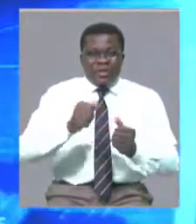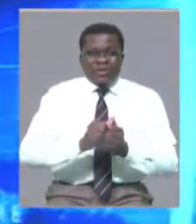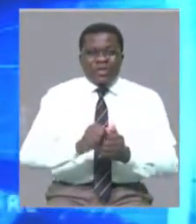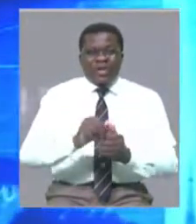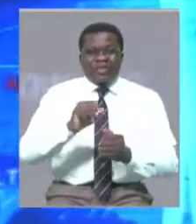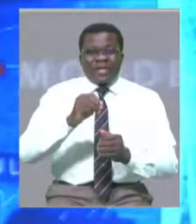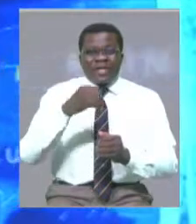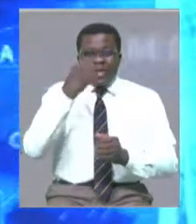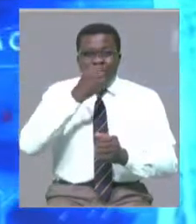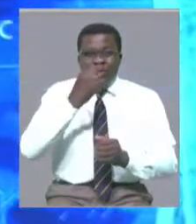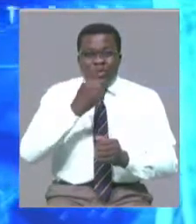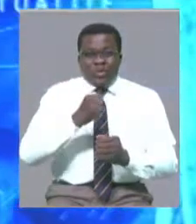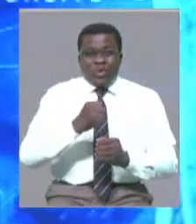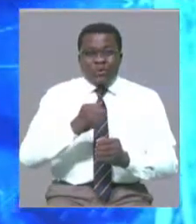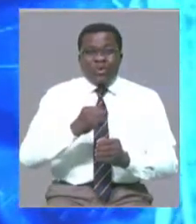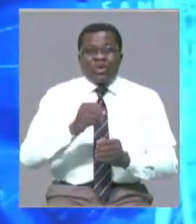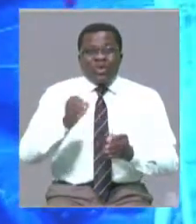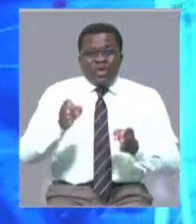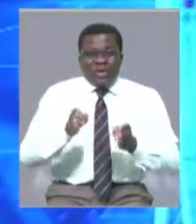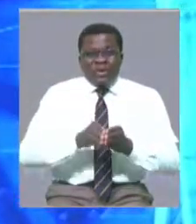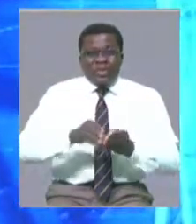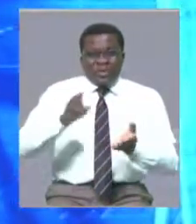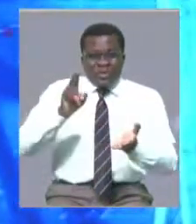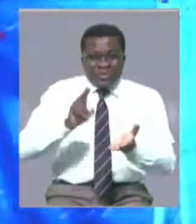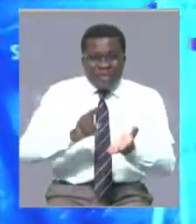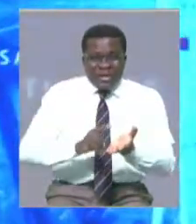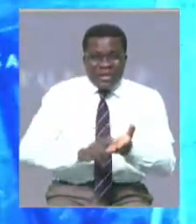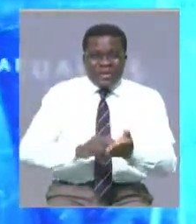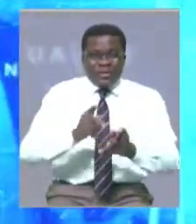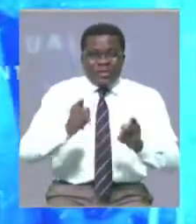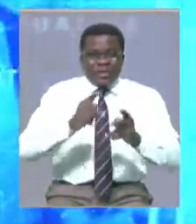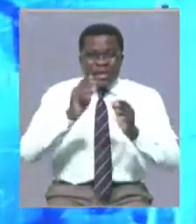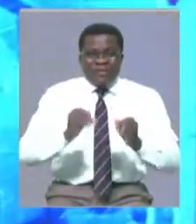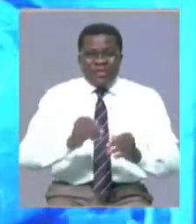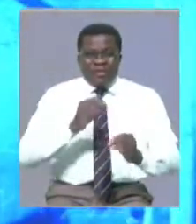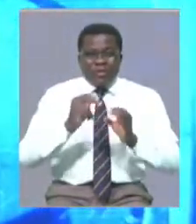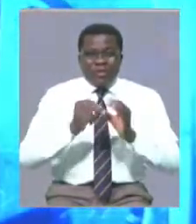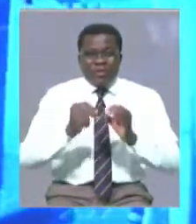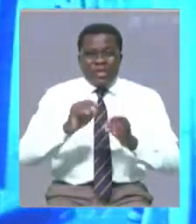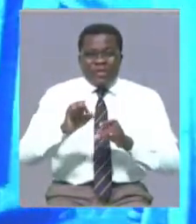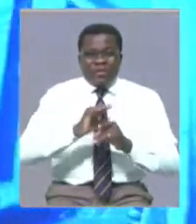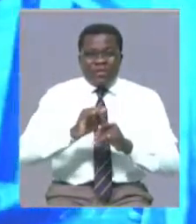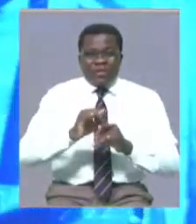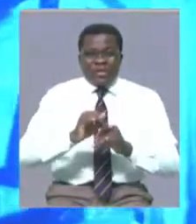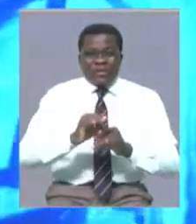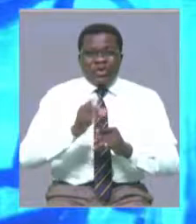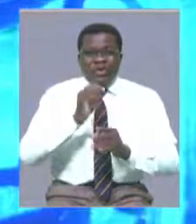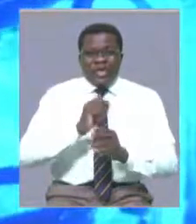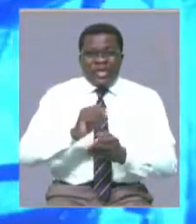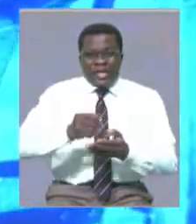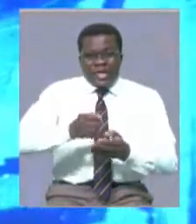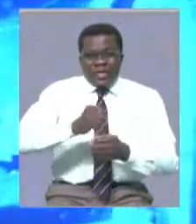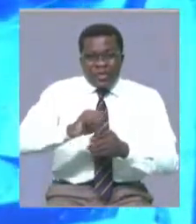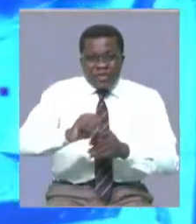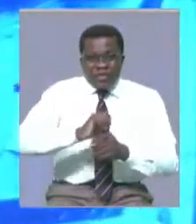l'Union européenne un atelier de validation de la plateforme numérique de formation et de recyclage des acteurs des médias du